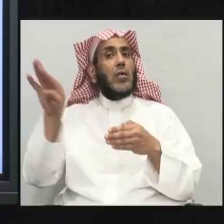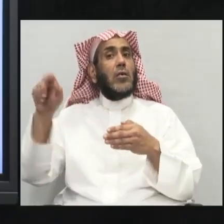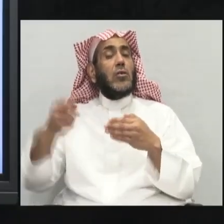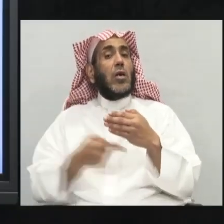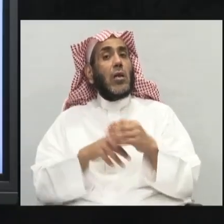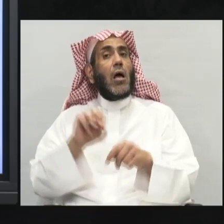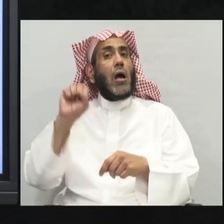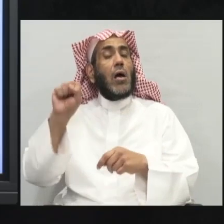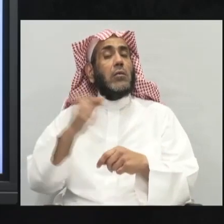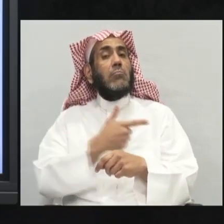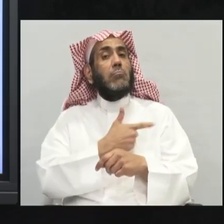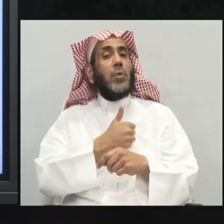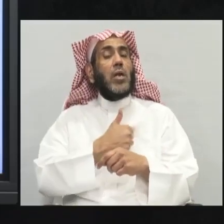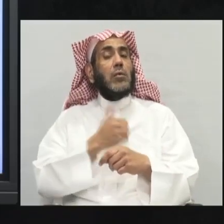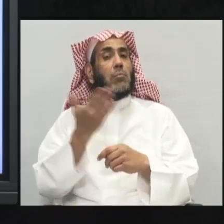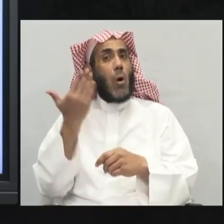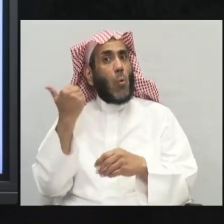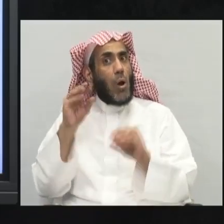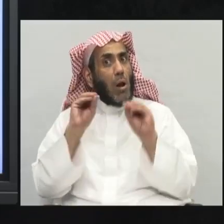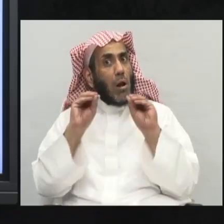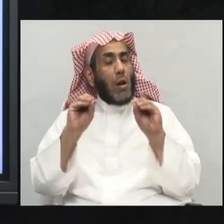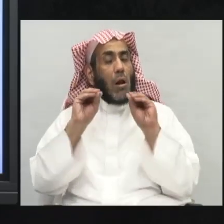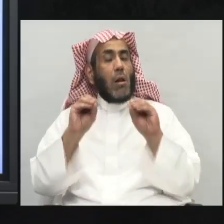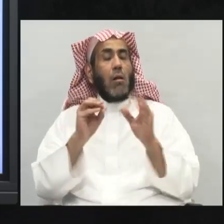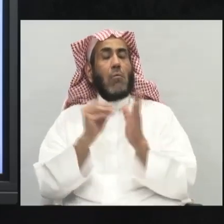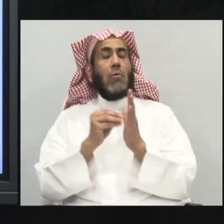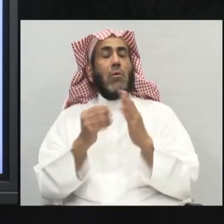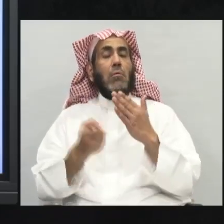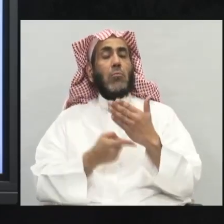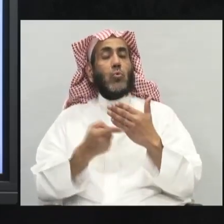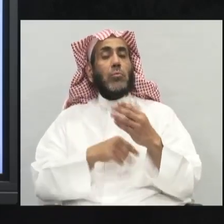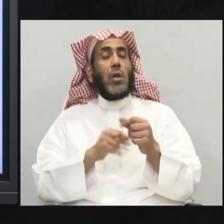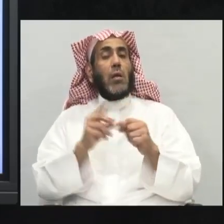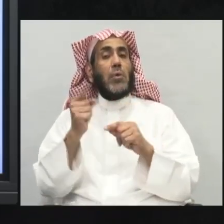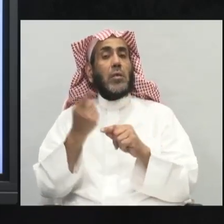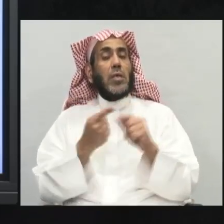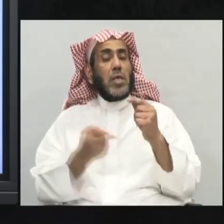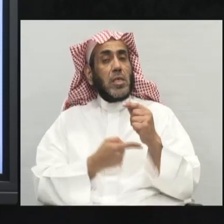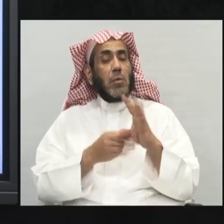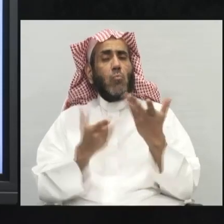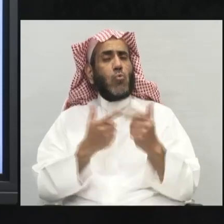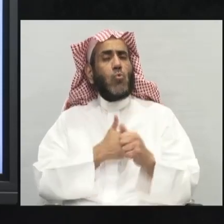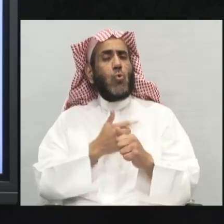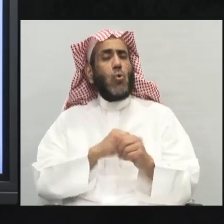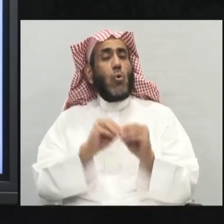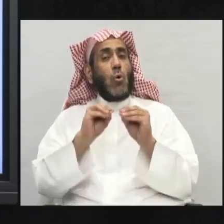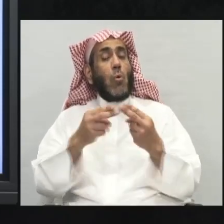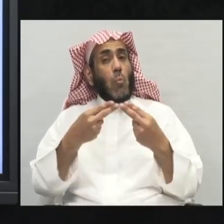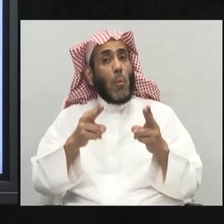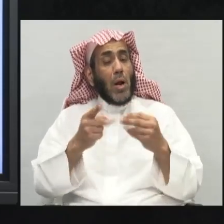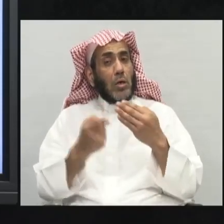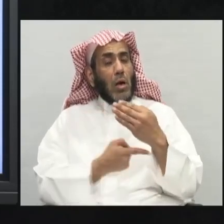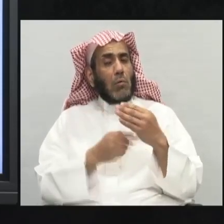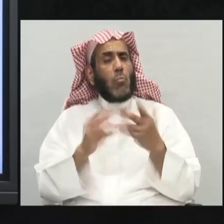برسم كما عرفنا في موضوع المجرورات لان من علامات الاسم قابليته للجر وهو يجر